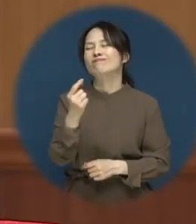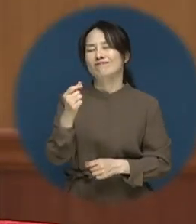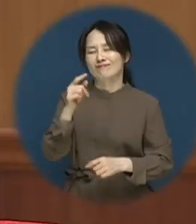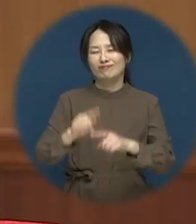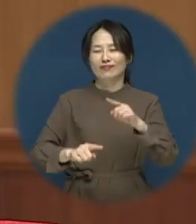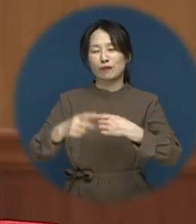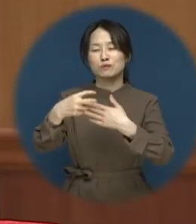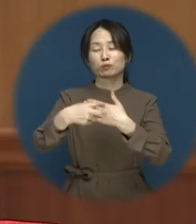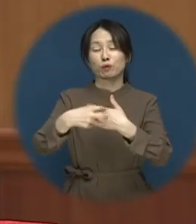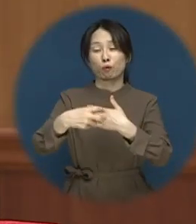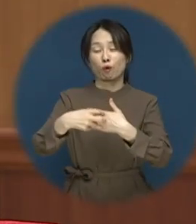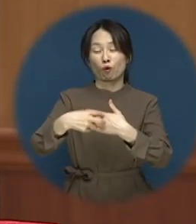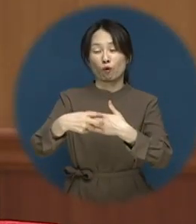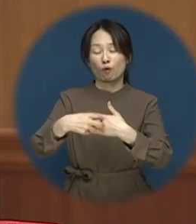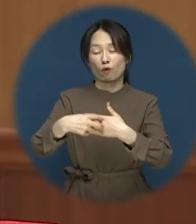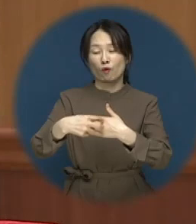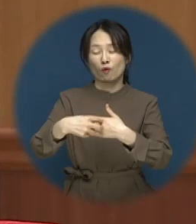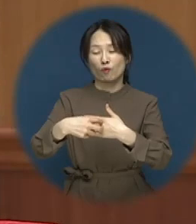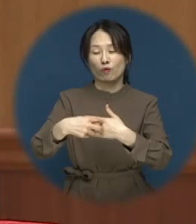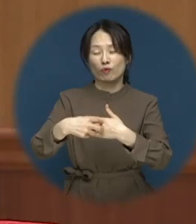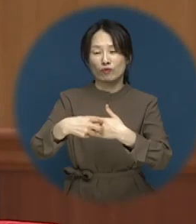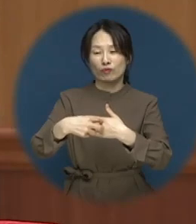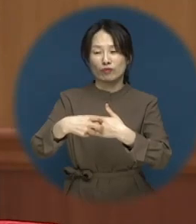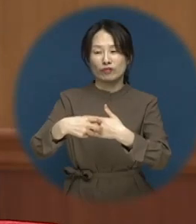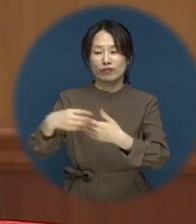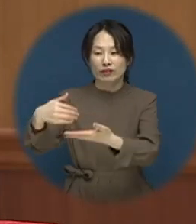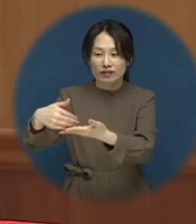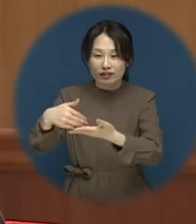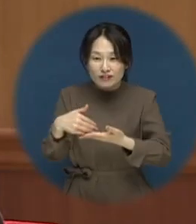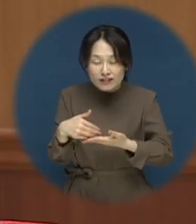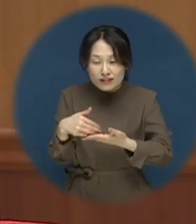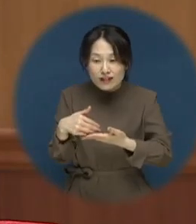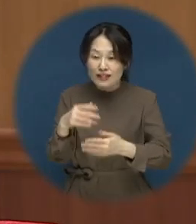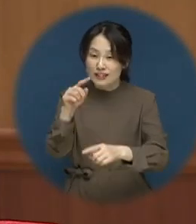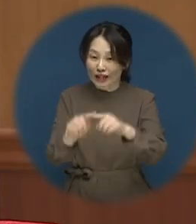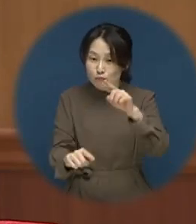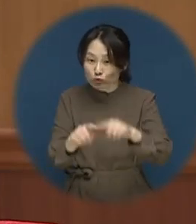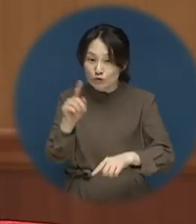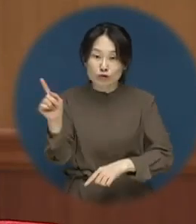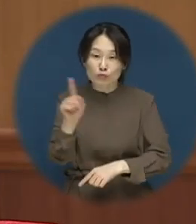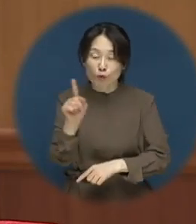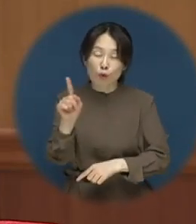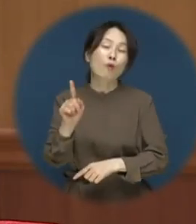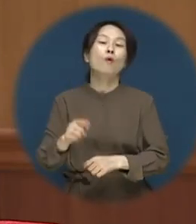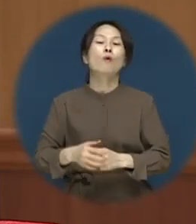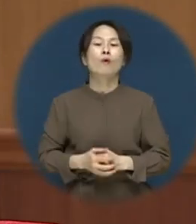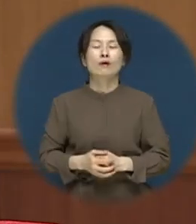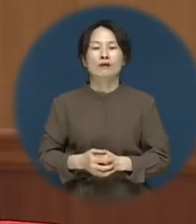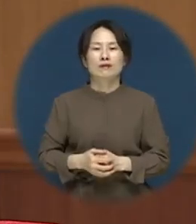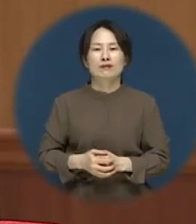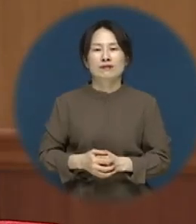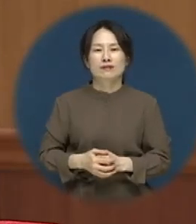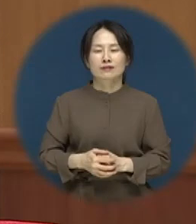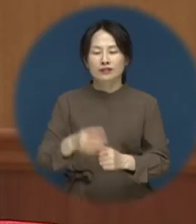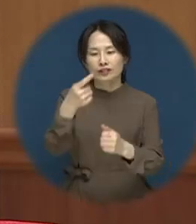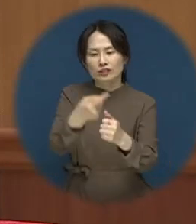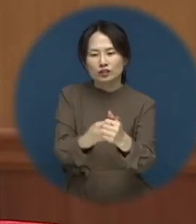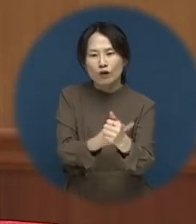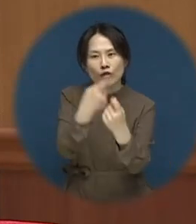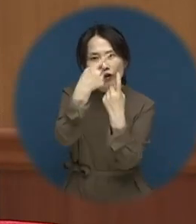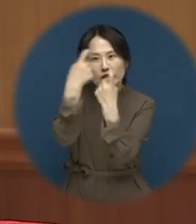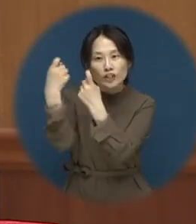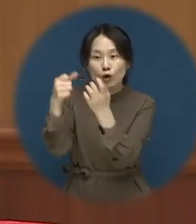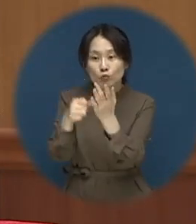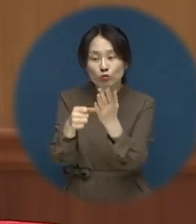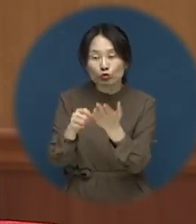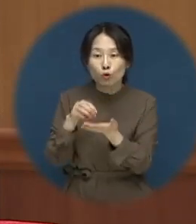이제 취급하는 나무들은 저희는 이제 그 문화재청의 그 문화재 수리 기술자라는 게 있기 때문에 예, 예. 이제 천연기념물로 등록된